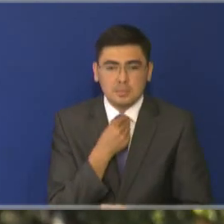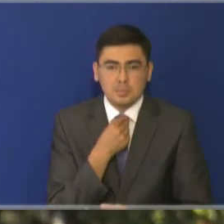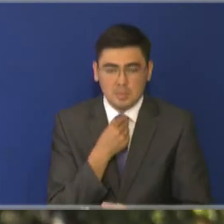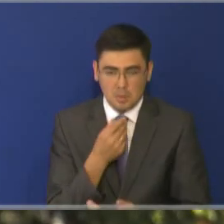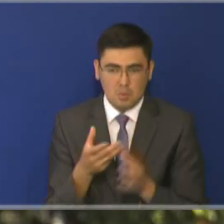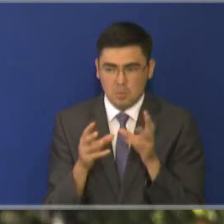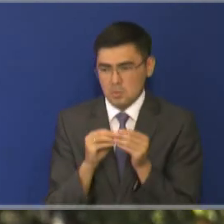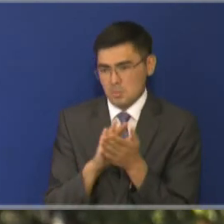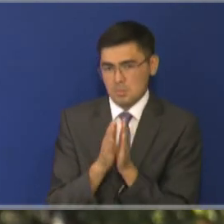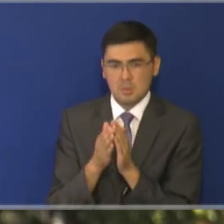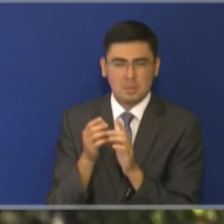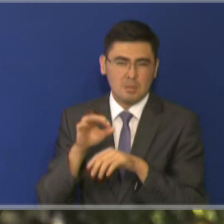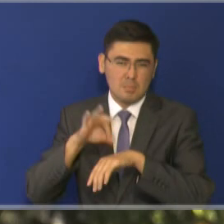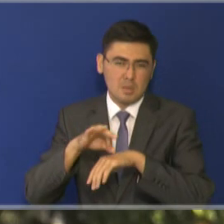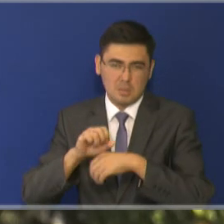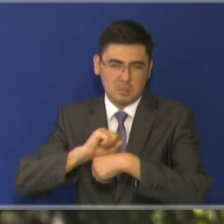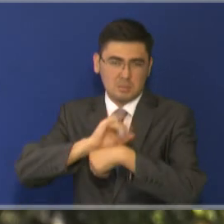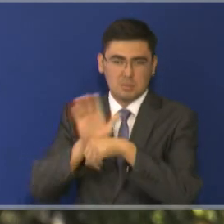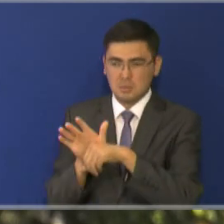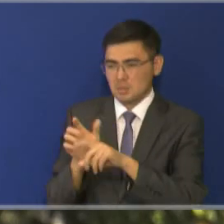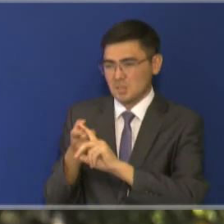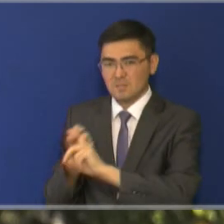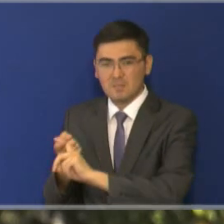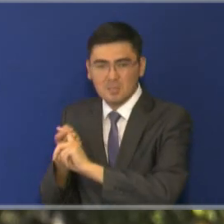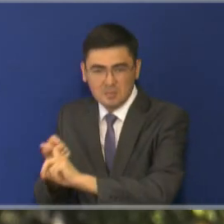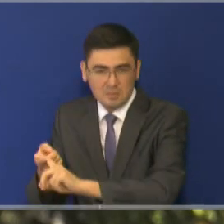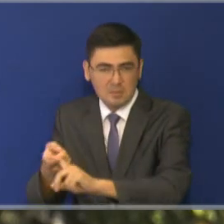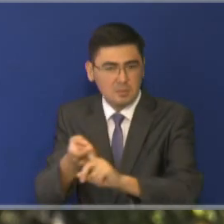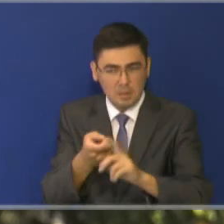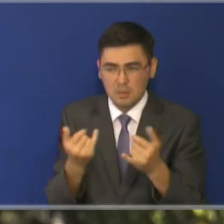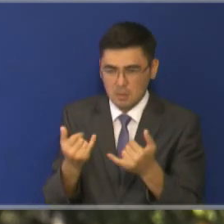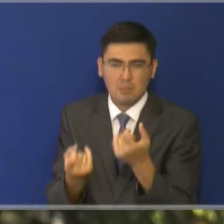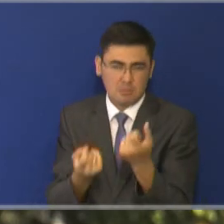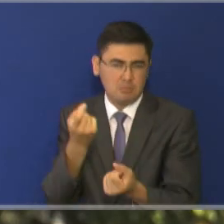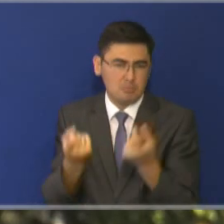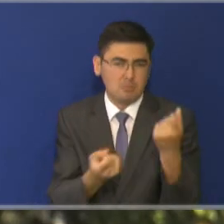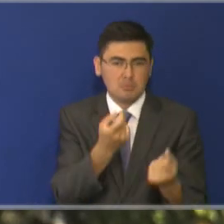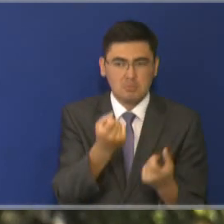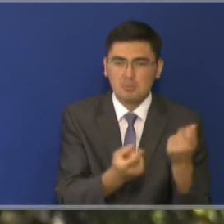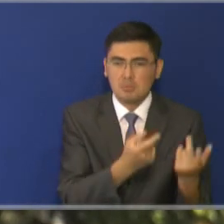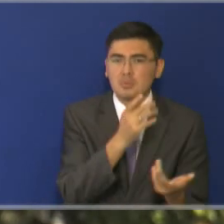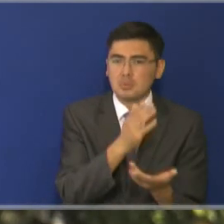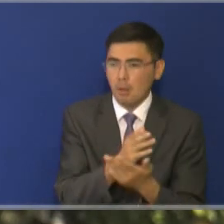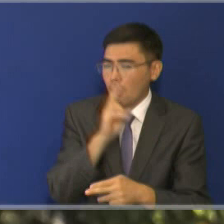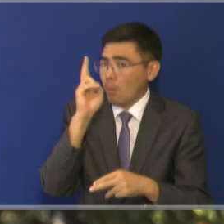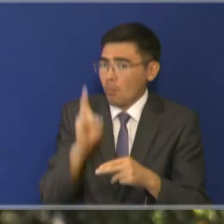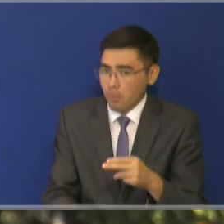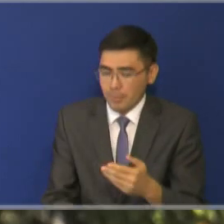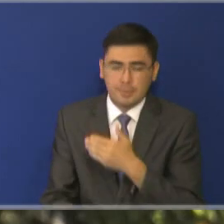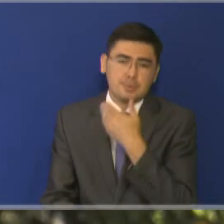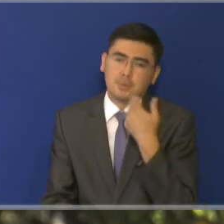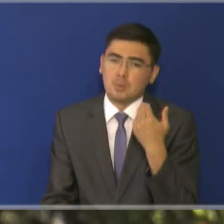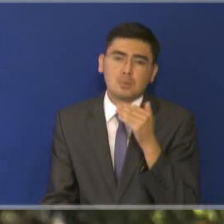жалпы ахвал мына коронавирус инфекцияға байланысты әлі басыла қоймаса да бір деңгейде